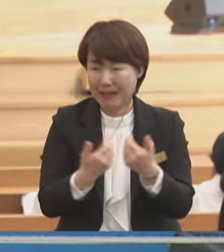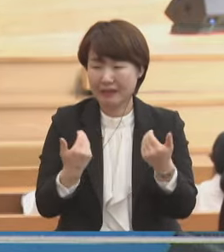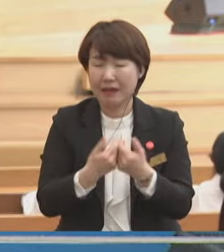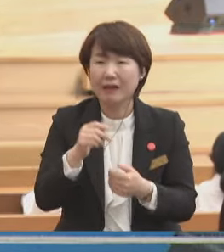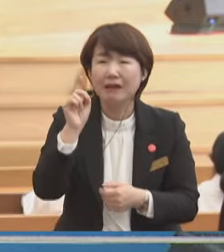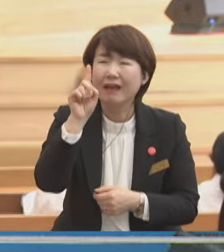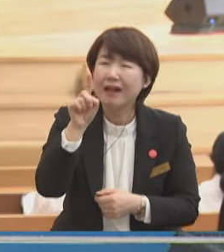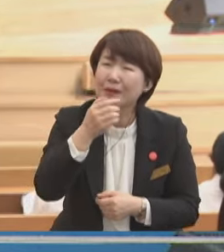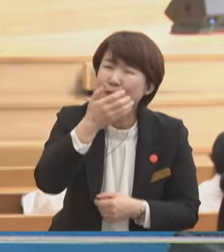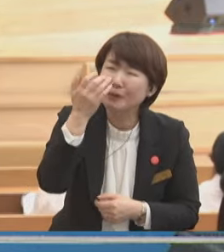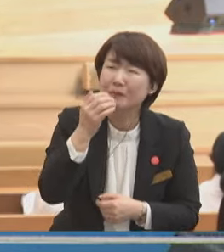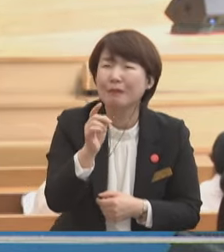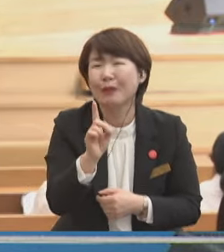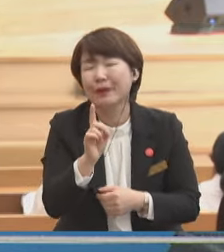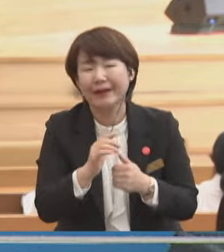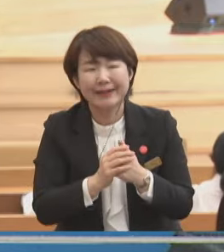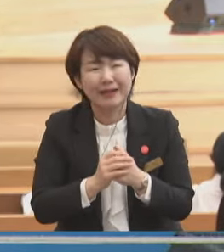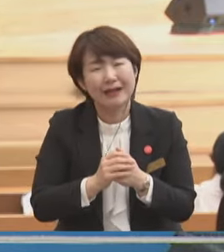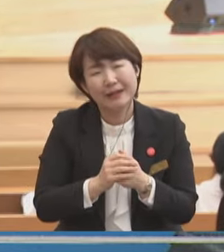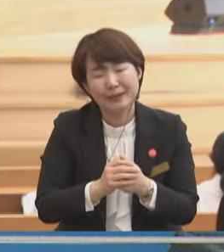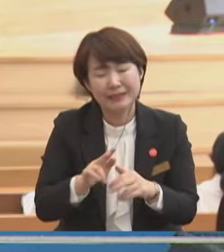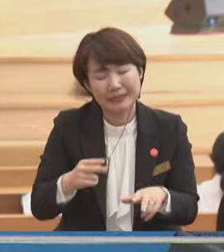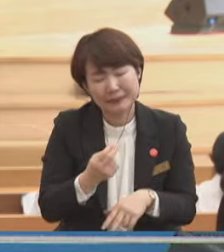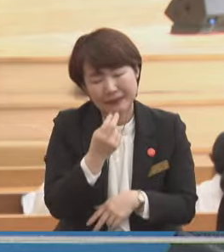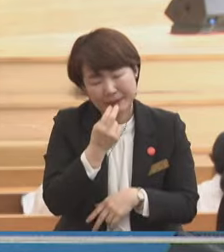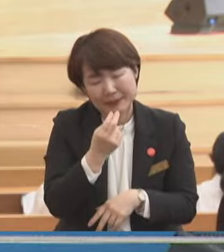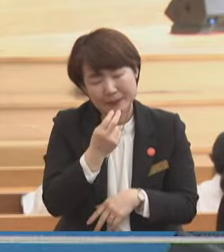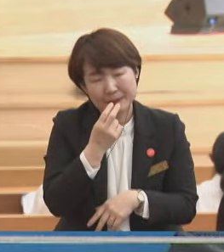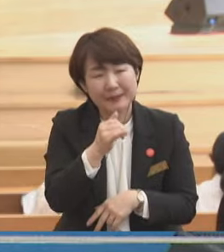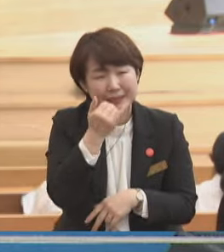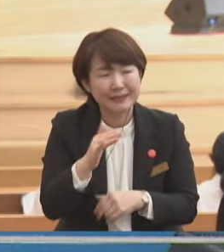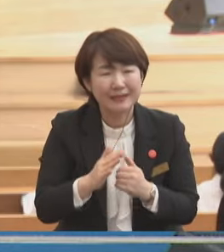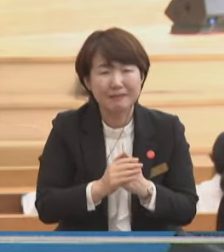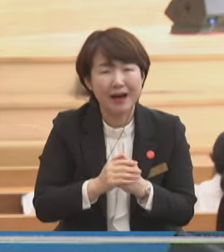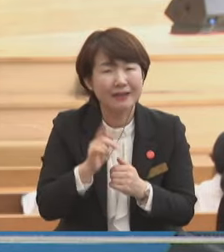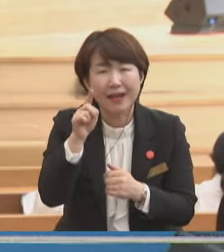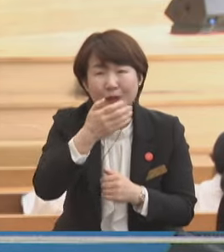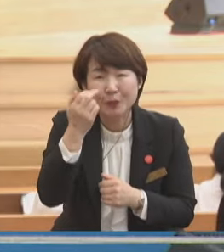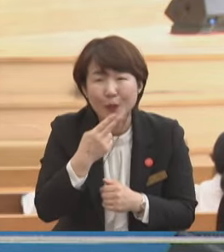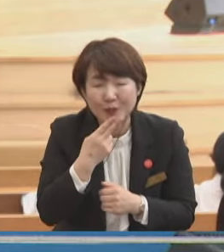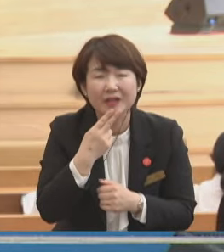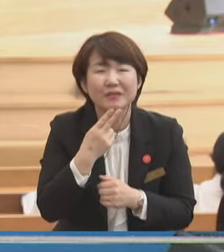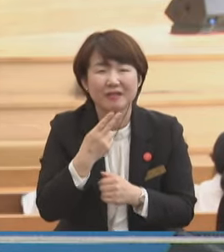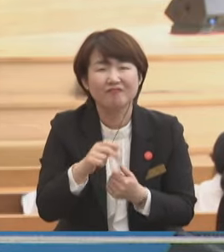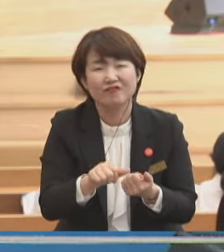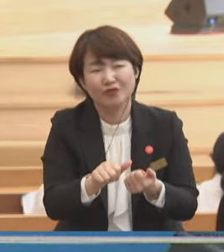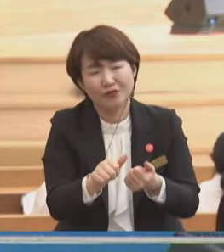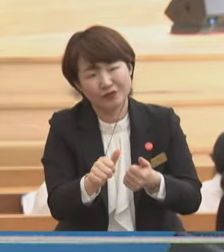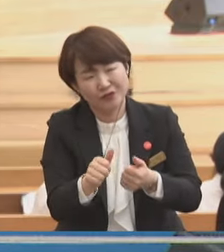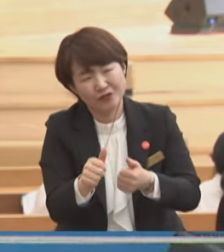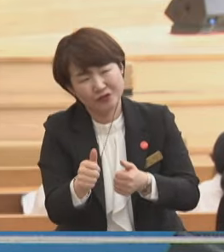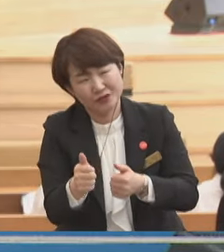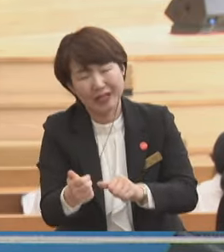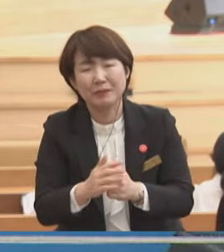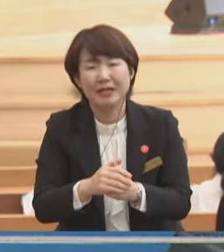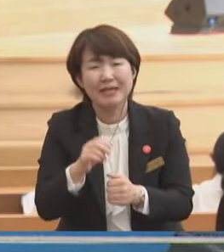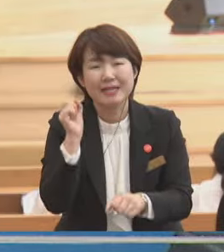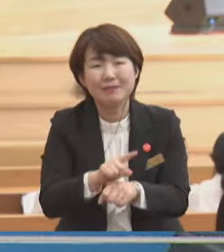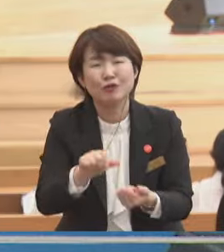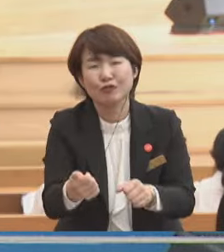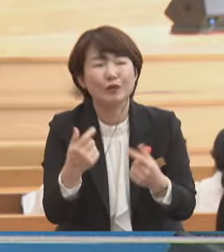대한 꿈이 없다 숨을 모르겠지만 그 거의 죽어가고 있는 거 아니 죽었을 수도 있어요